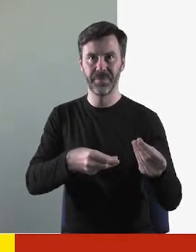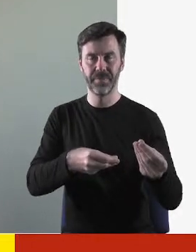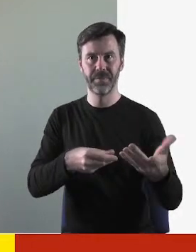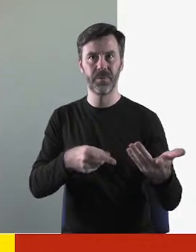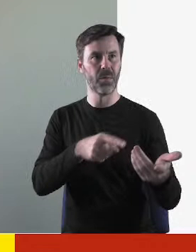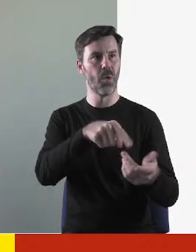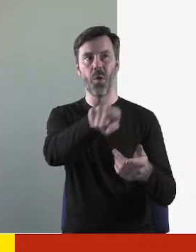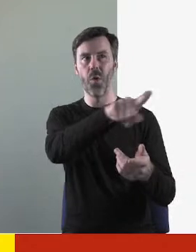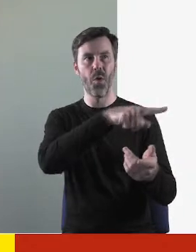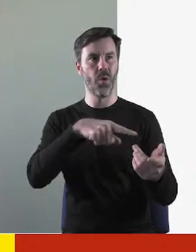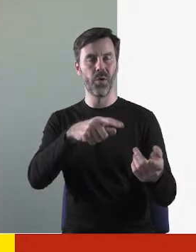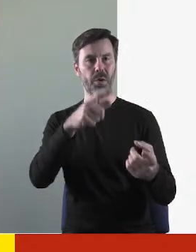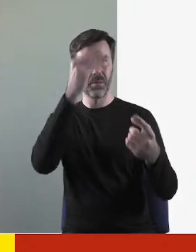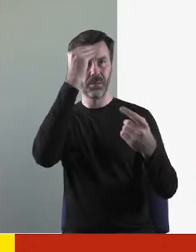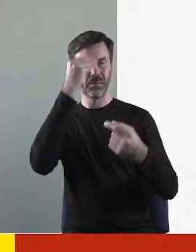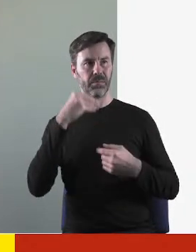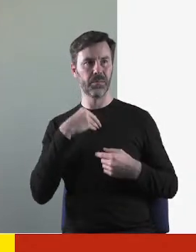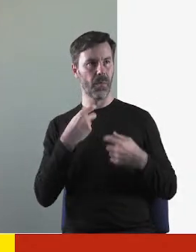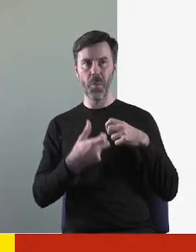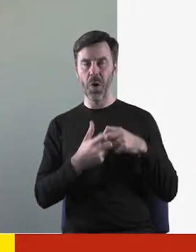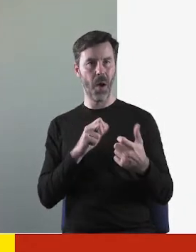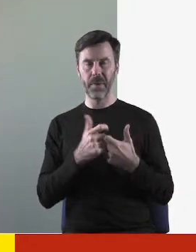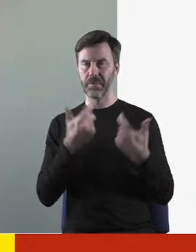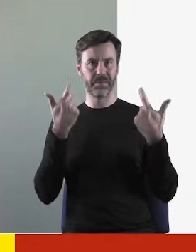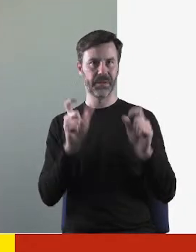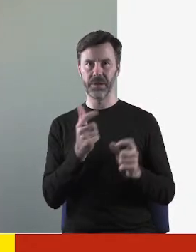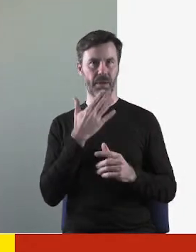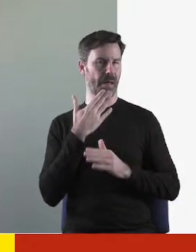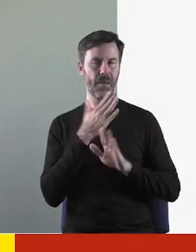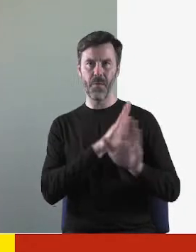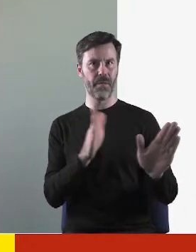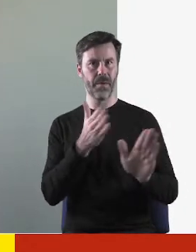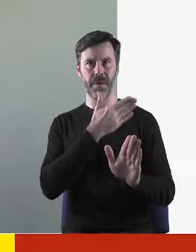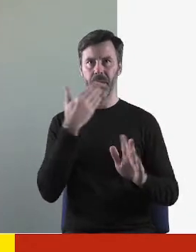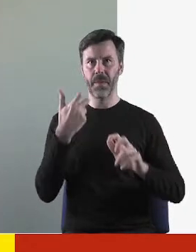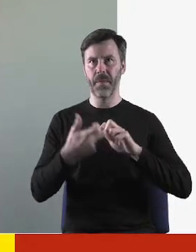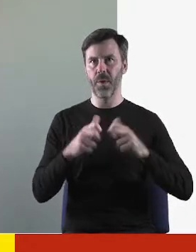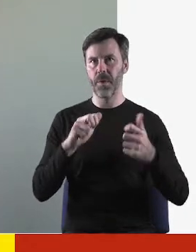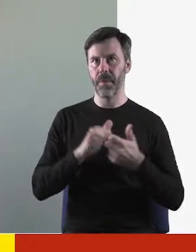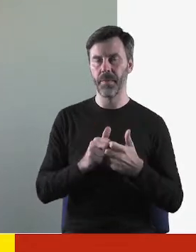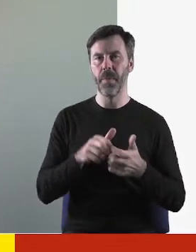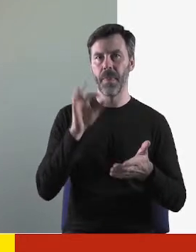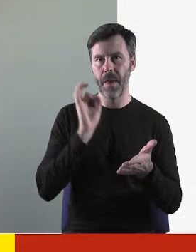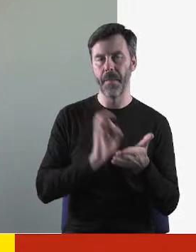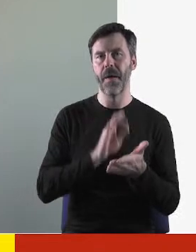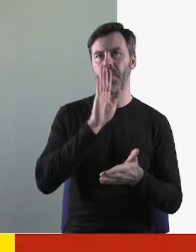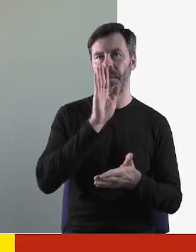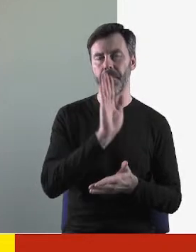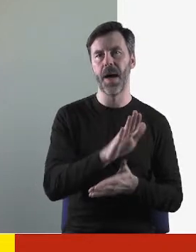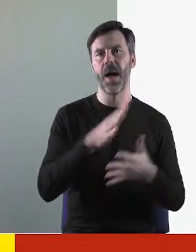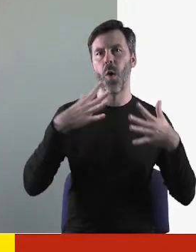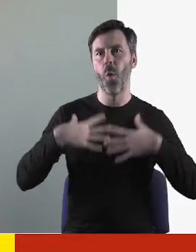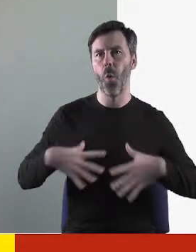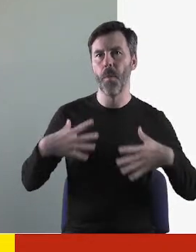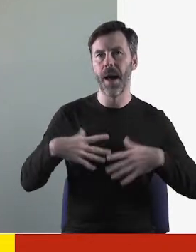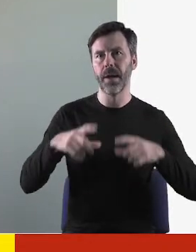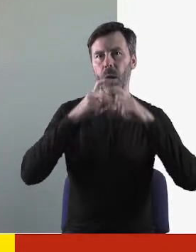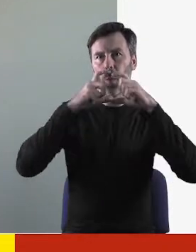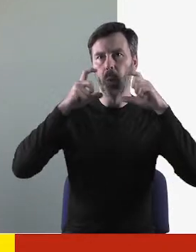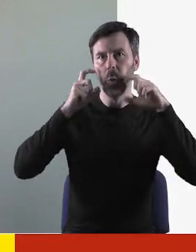zgłasza problemów, jeżeli chodzi o zagwarantowanie dla personelu medycznego środków